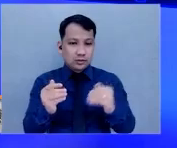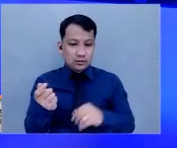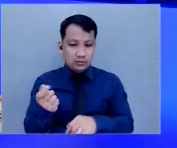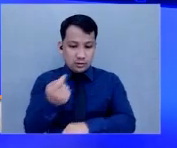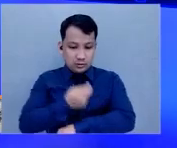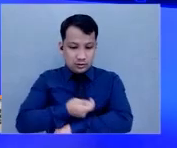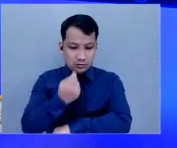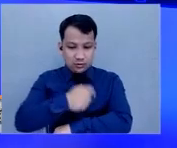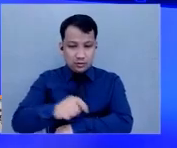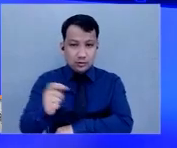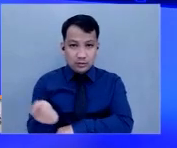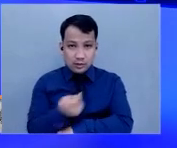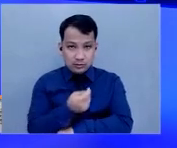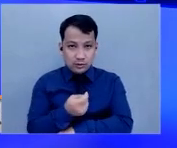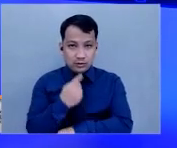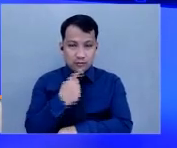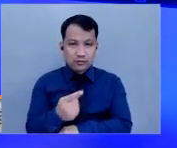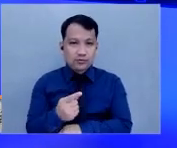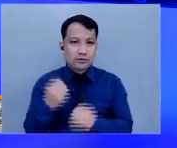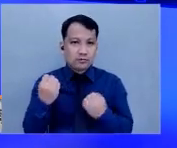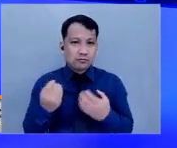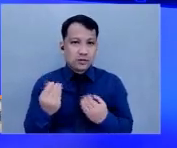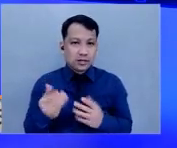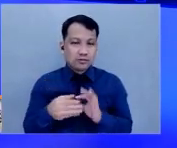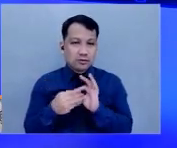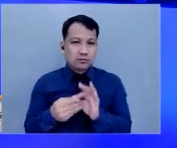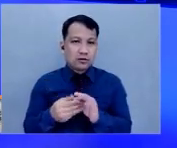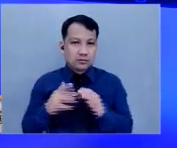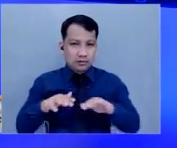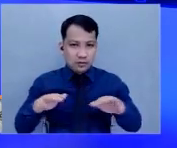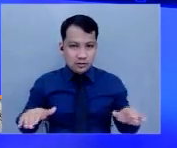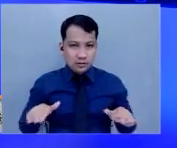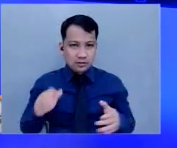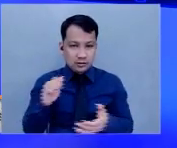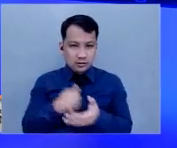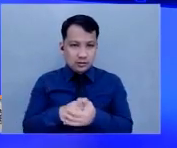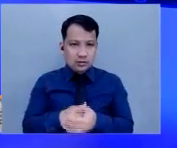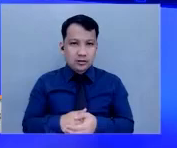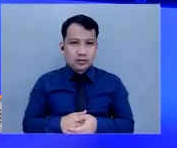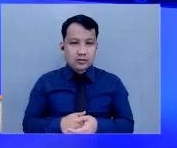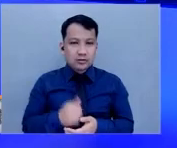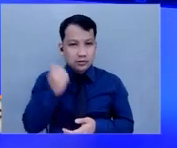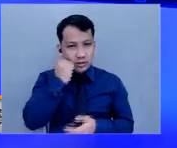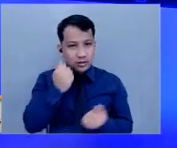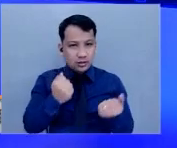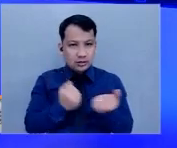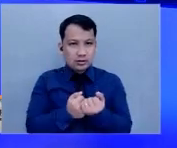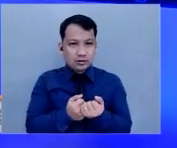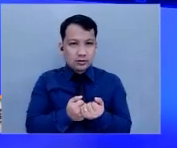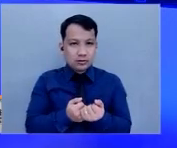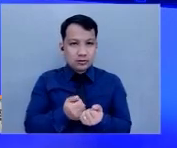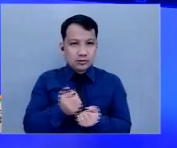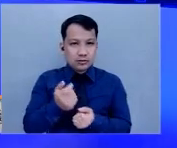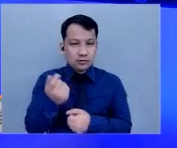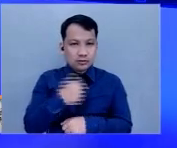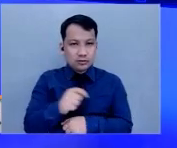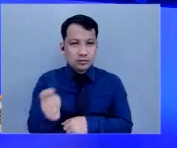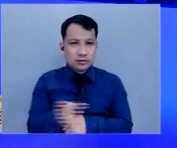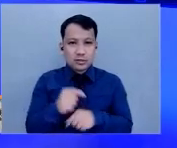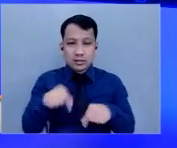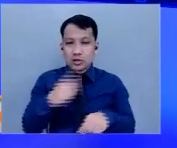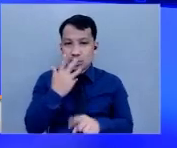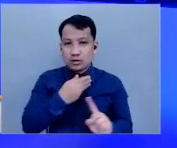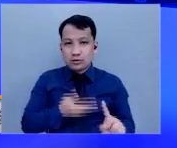Hopefully tuloy-tuloy at mas marami pang bata ang maingganyo pasukin ng sport. Andiyan naman lagi sumusuporta ang godfather of table tennis sa bansa, Boss